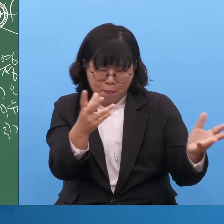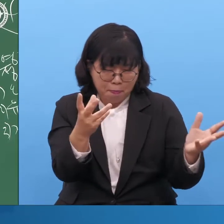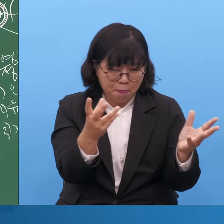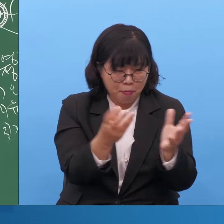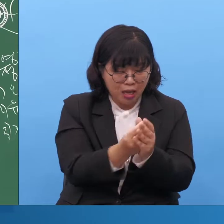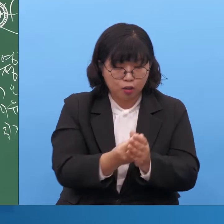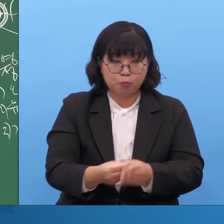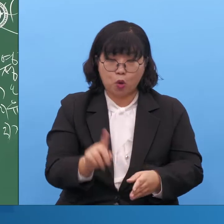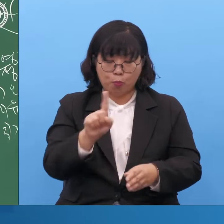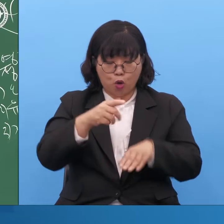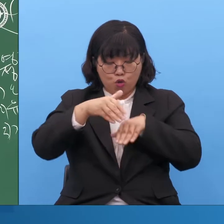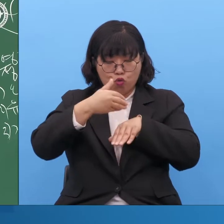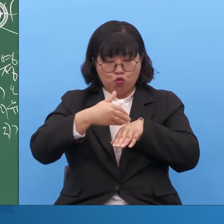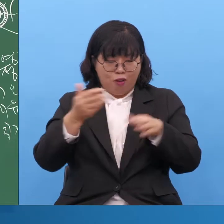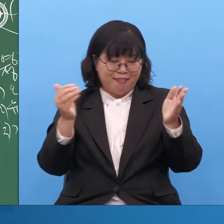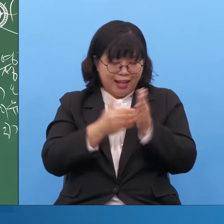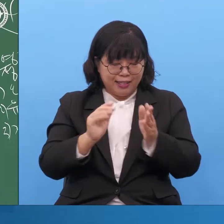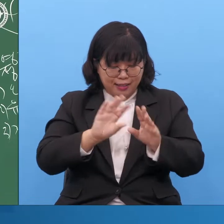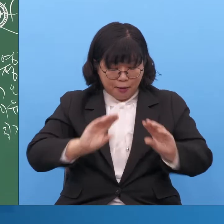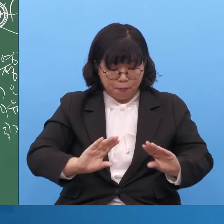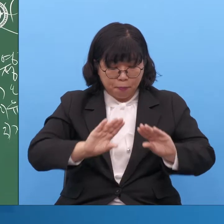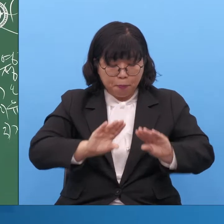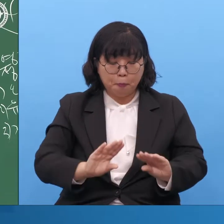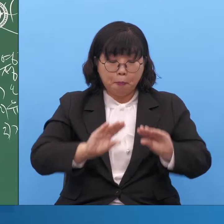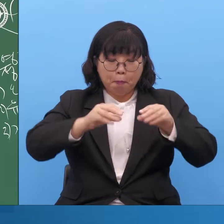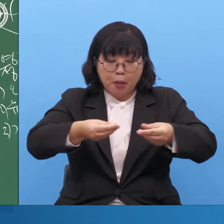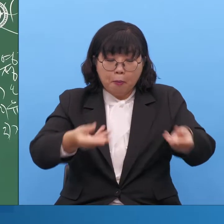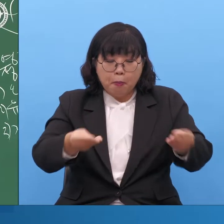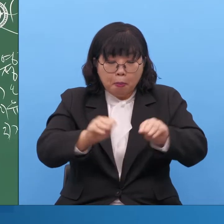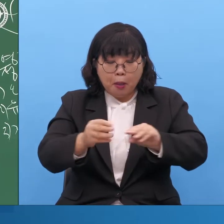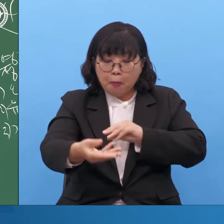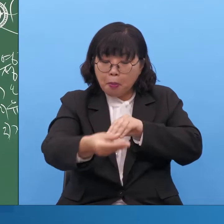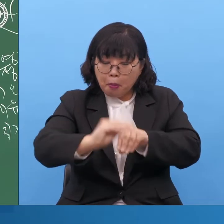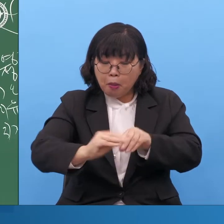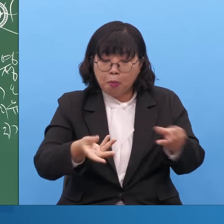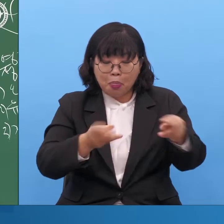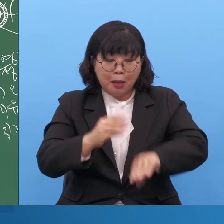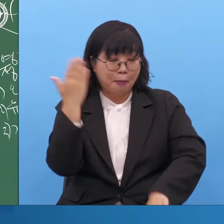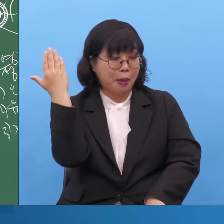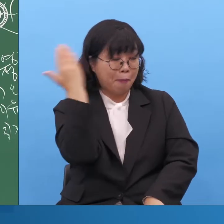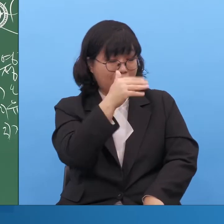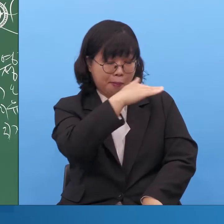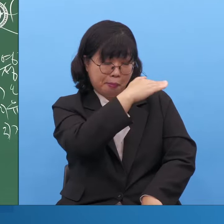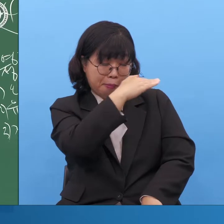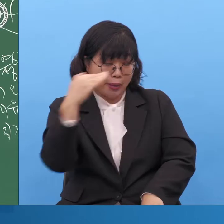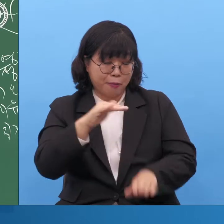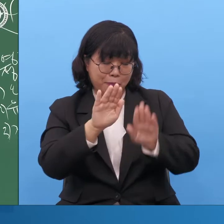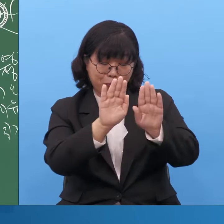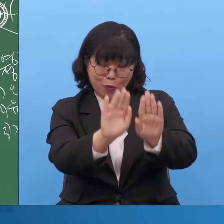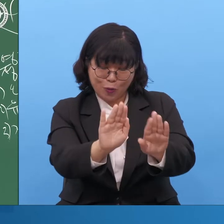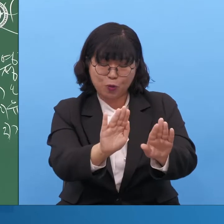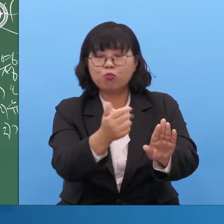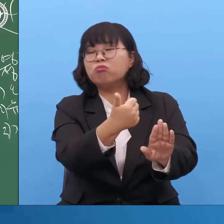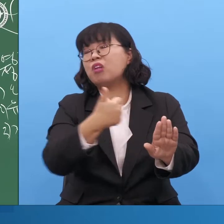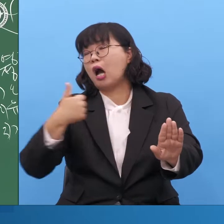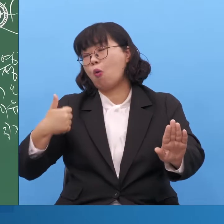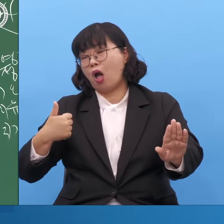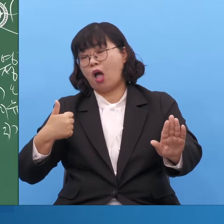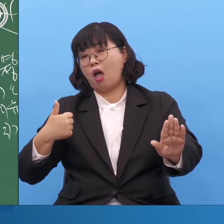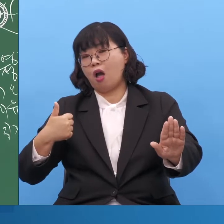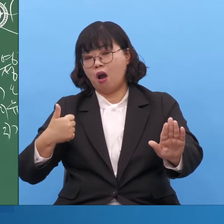수건까지 개놓고 나옵니다. I even fold my towels. 왜 그렇게 이상한 짓 합니까? 아닙니다. And you might ask, 그게 why do this 훨씬 so strange? 물건도